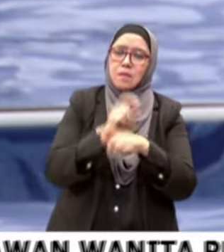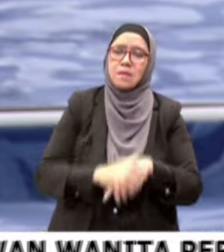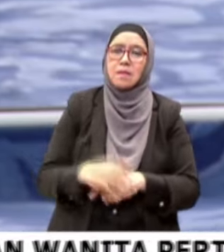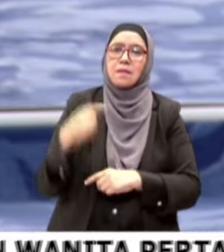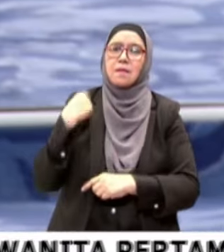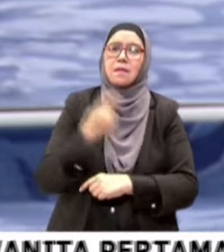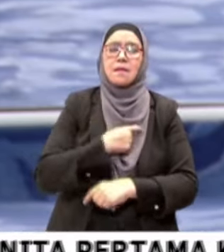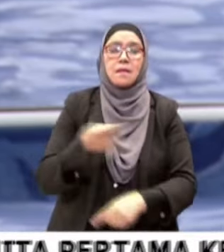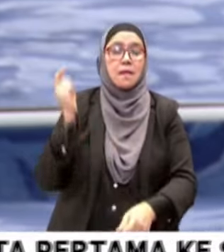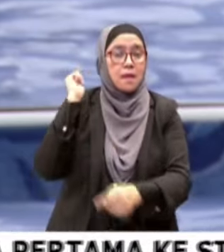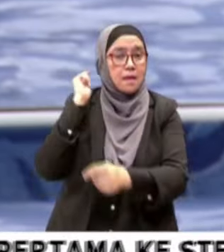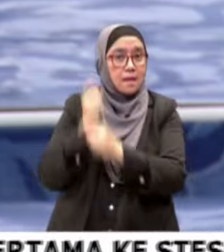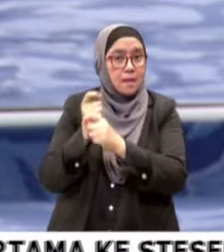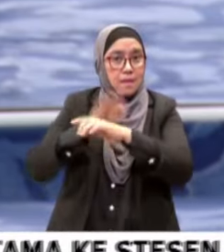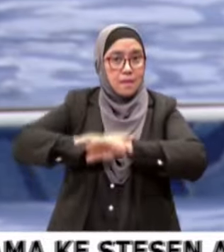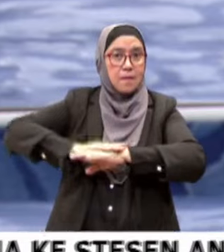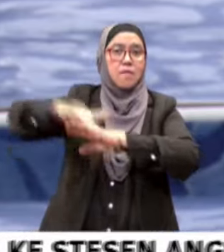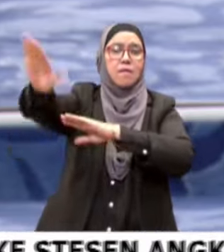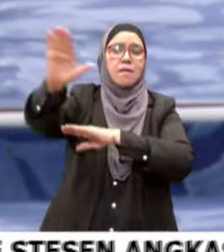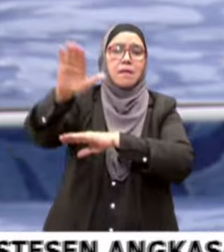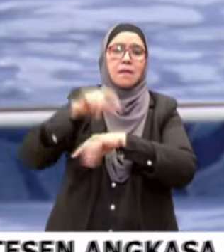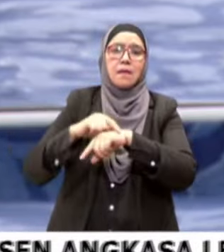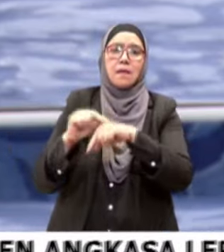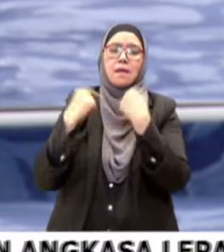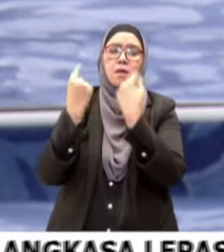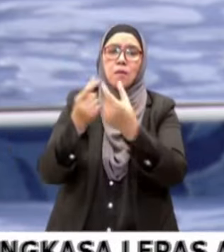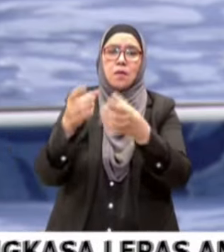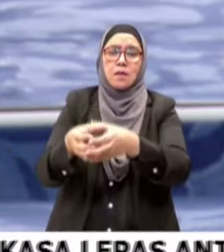kita tetap akan mengirim pasukan membantu